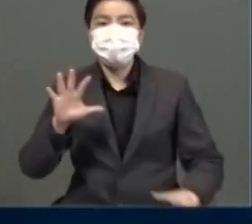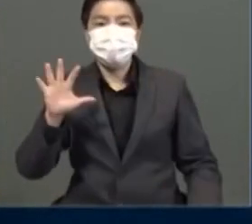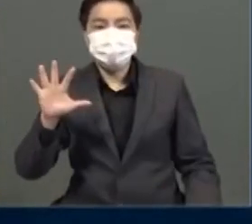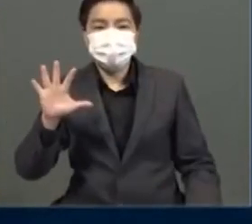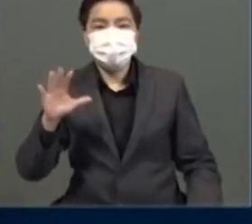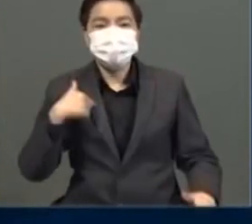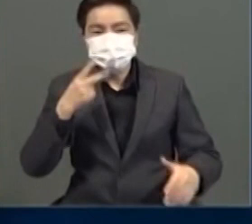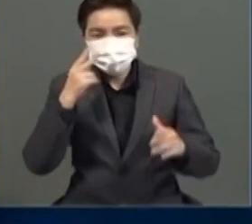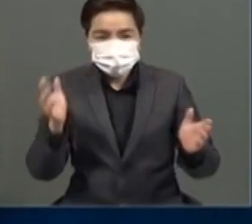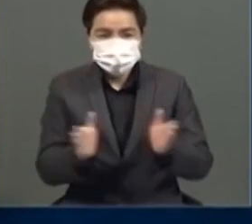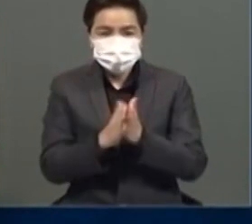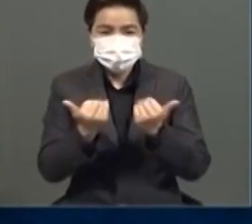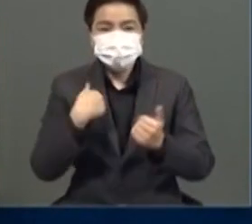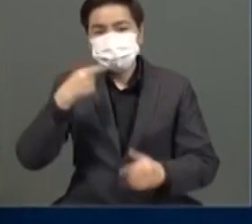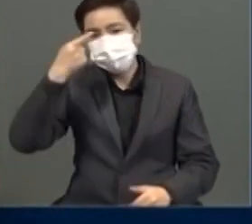วยอยู่